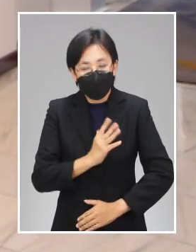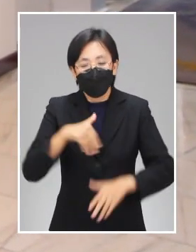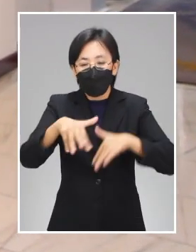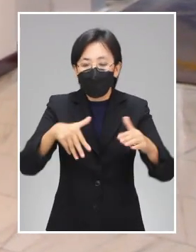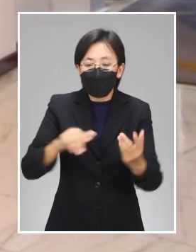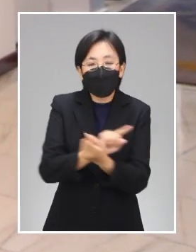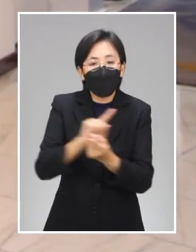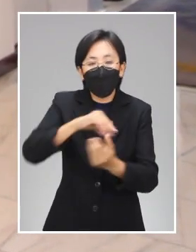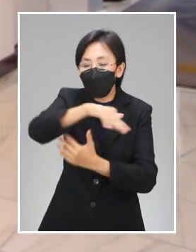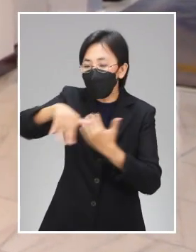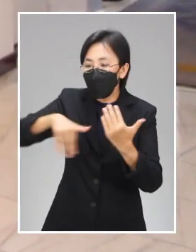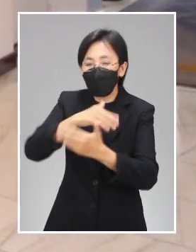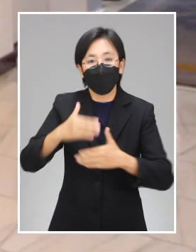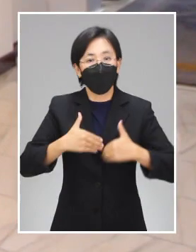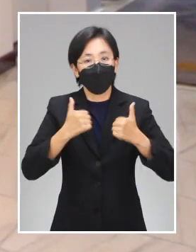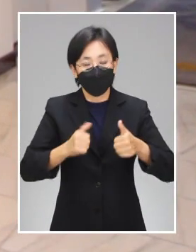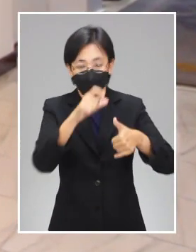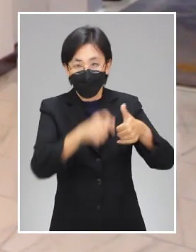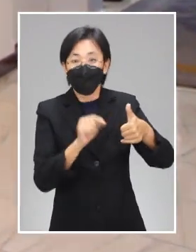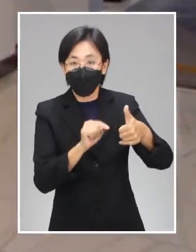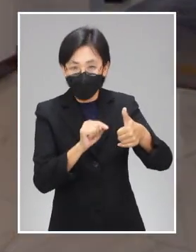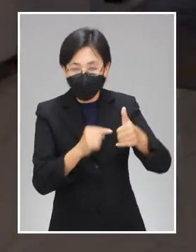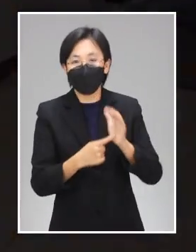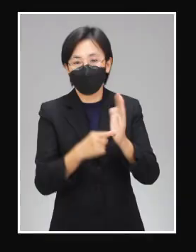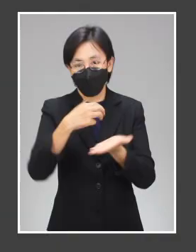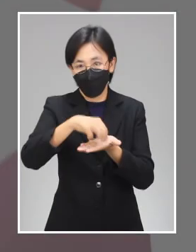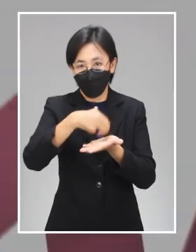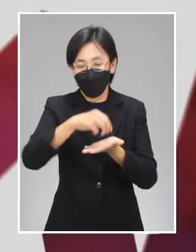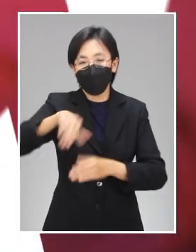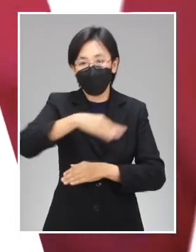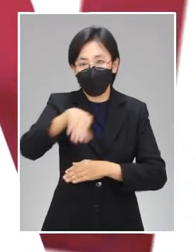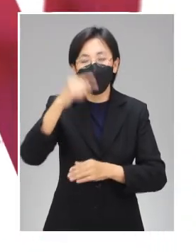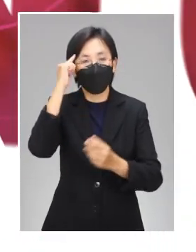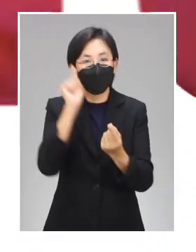มีความสุขของอีกหนึ่งท่านที่อยากให้ได้รู้จักในวันนี้ค่ะ